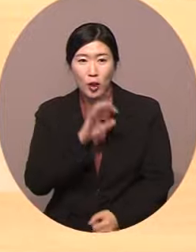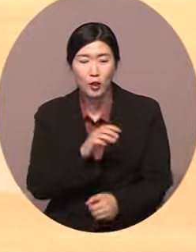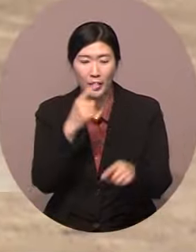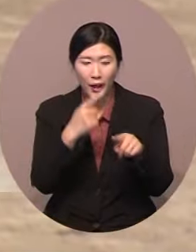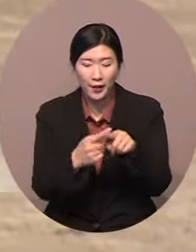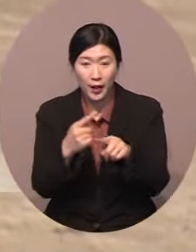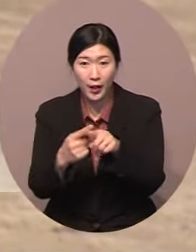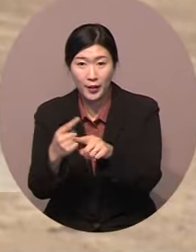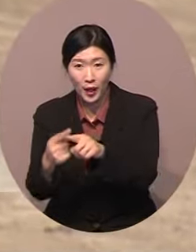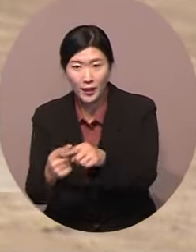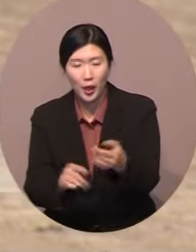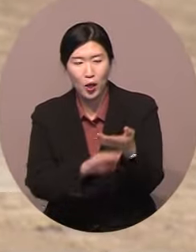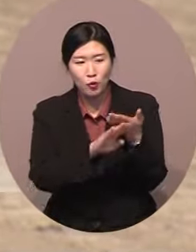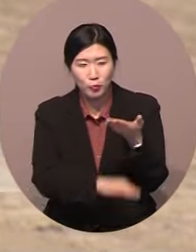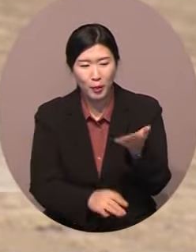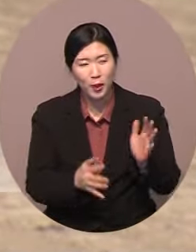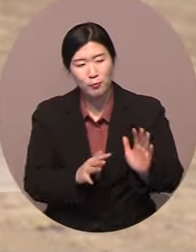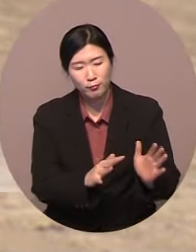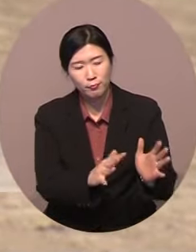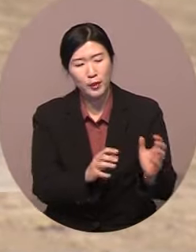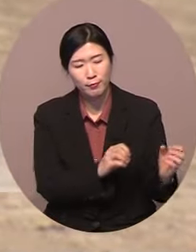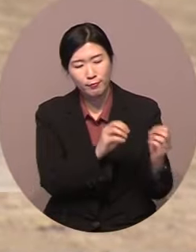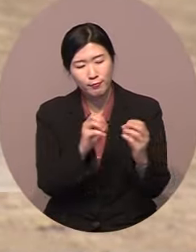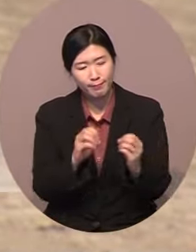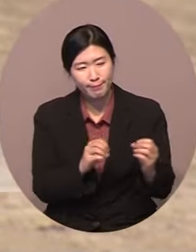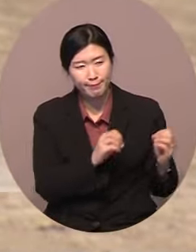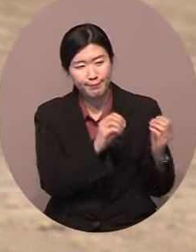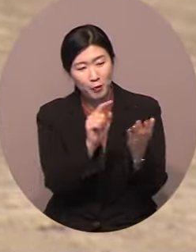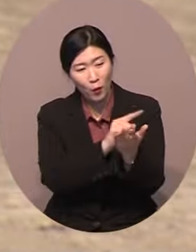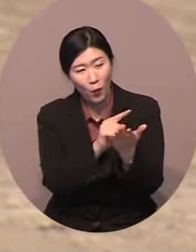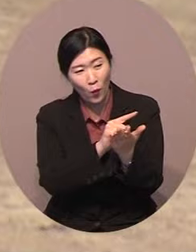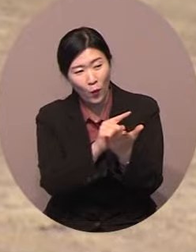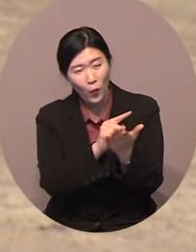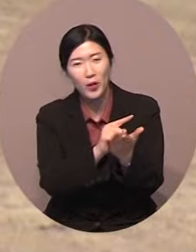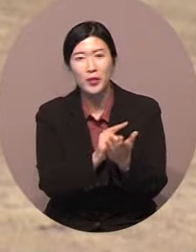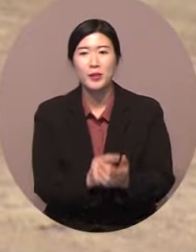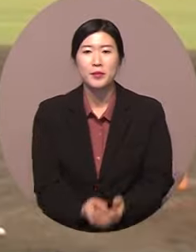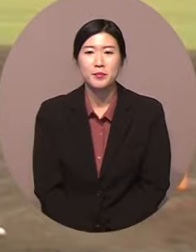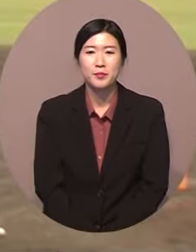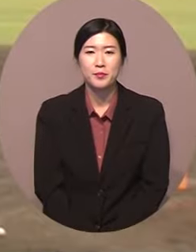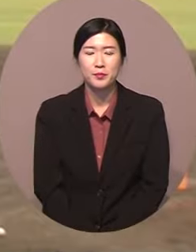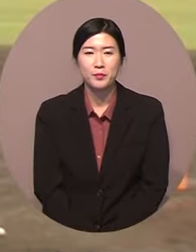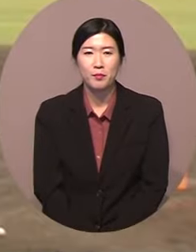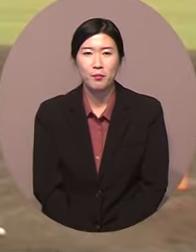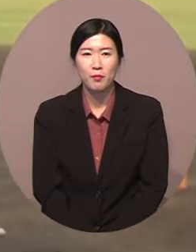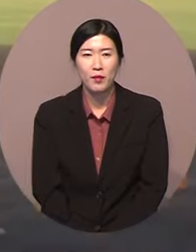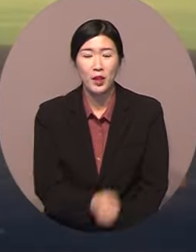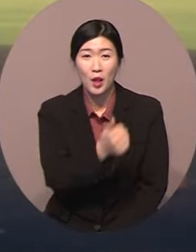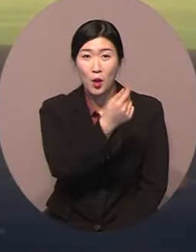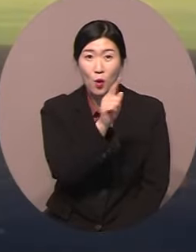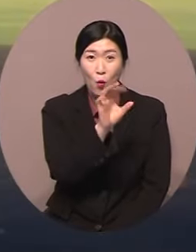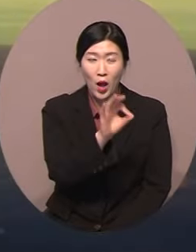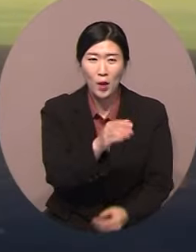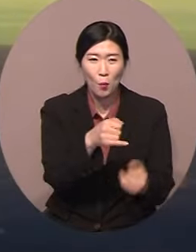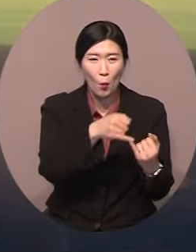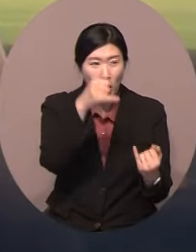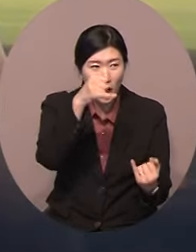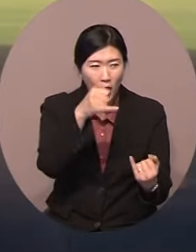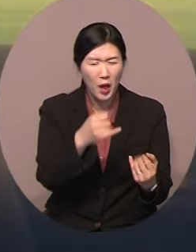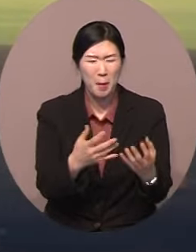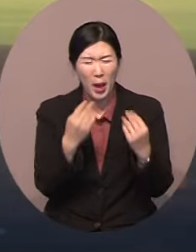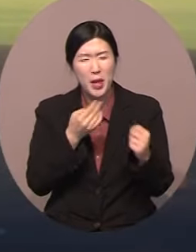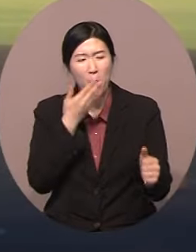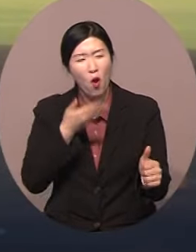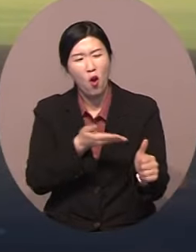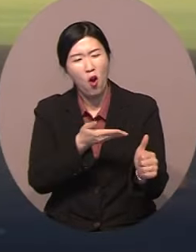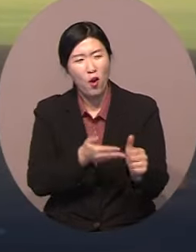등 어린 후배들과 이야기를 나누면서 한 발짝 더 가까워졌습니다. 황준서 선수가 살이 안 찐다 그래서